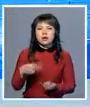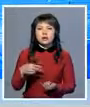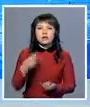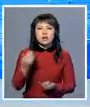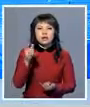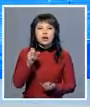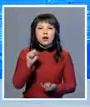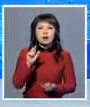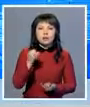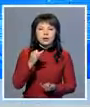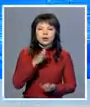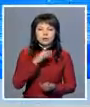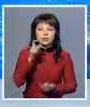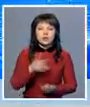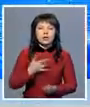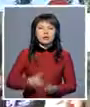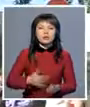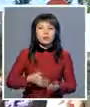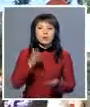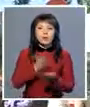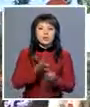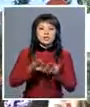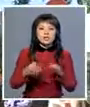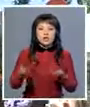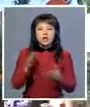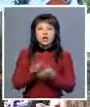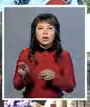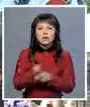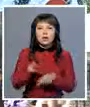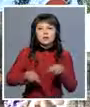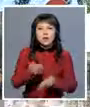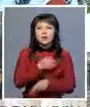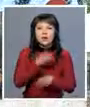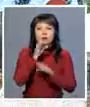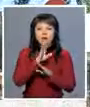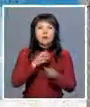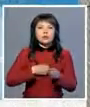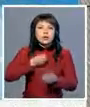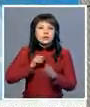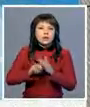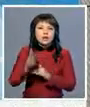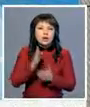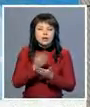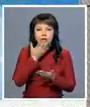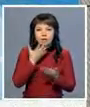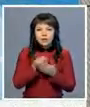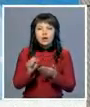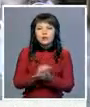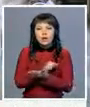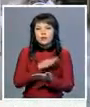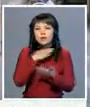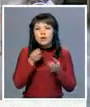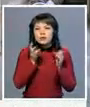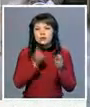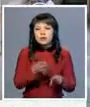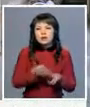тікшегіне дәрігерлер операция жасау қажет деп шешті. Қорыққан науқас ауруханадан құжатсыз, ақшасыз қашып кеткен. Туыстарымен бірге дәрігерлер де